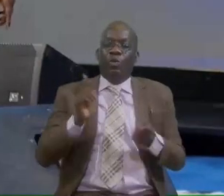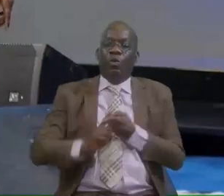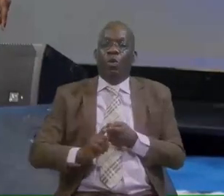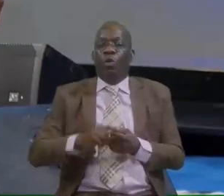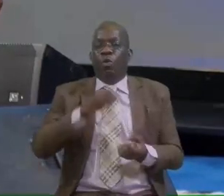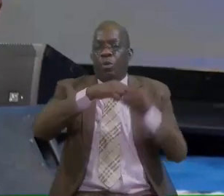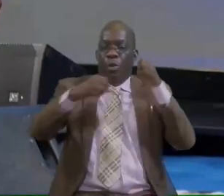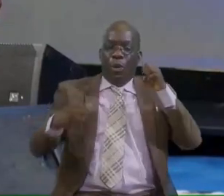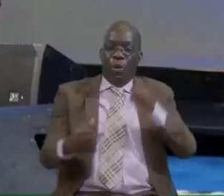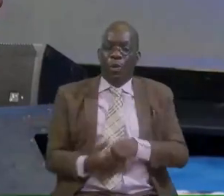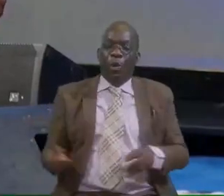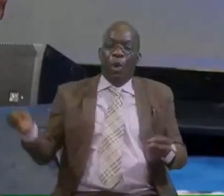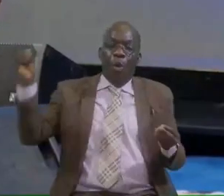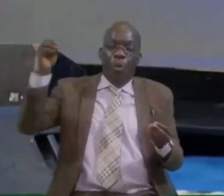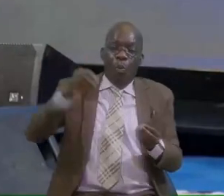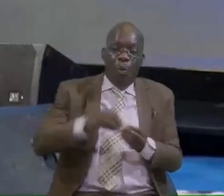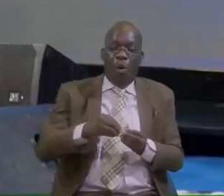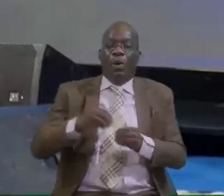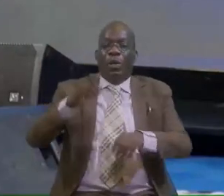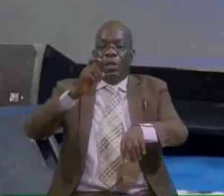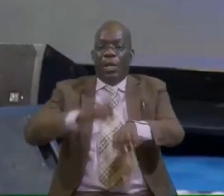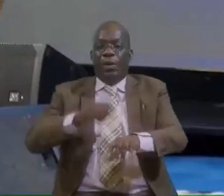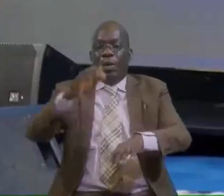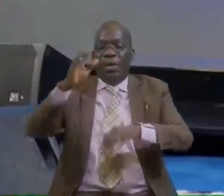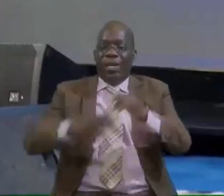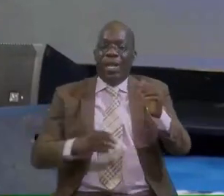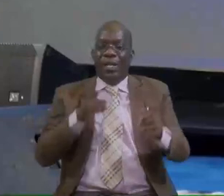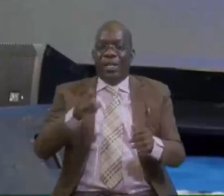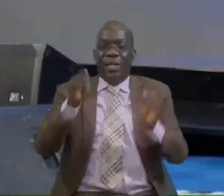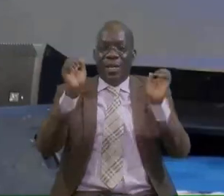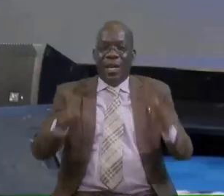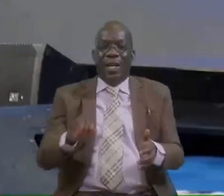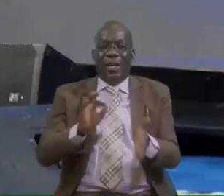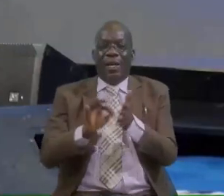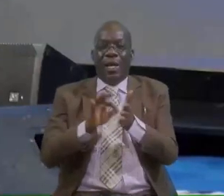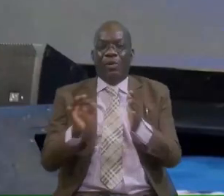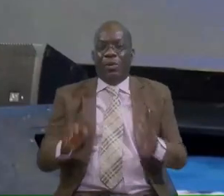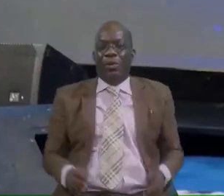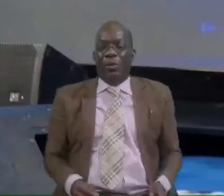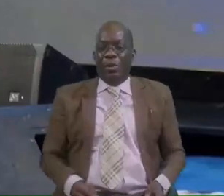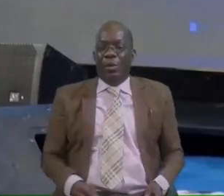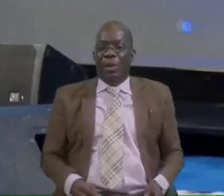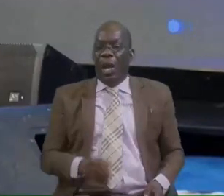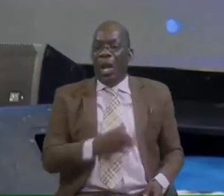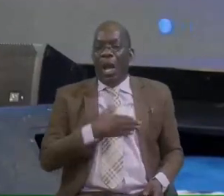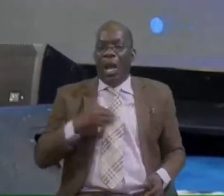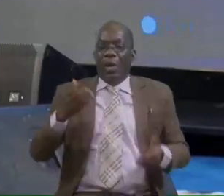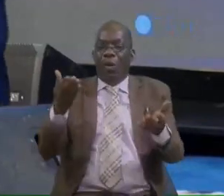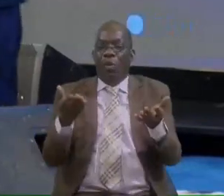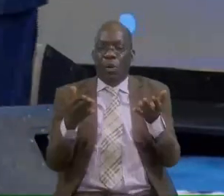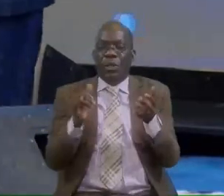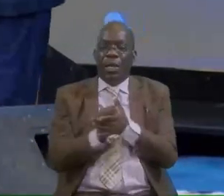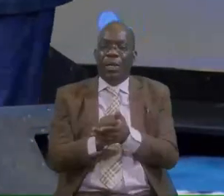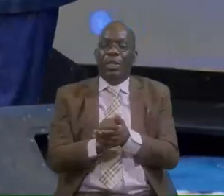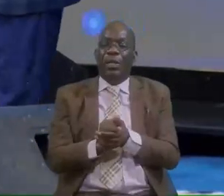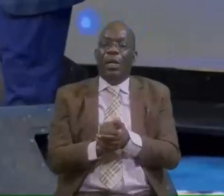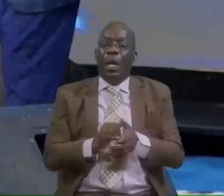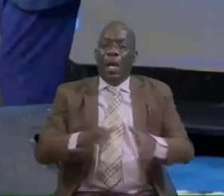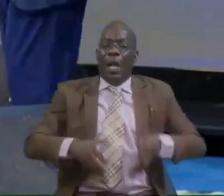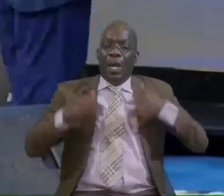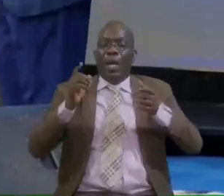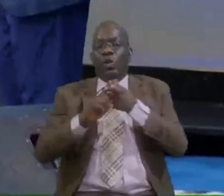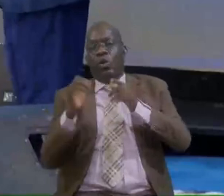la colère l'a poussé dans des problèmes, plusieurs fois même qu'il ne peut supporter, et il veut que cette colère soit ôtée